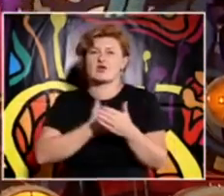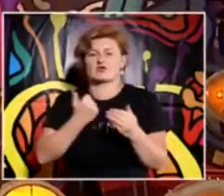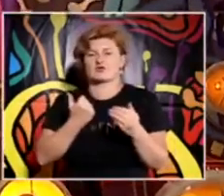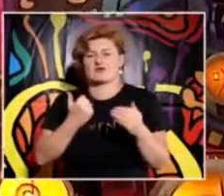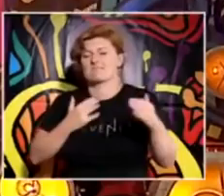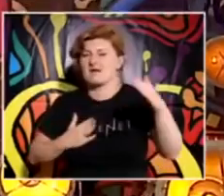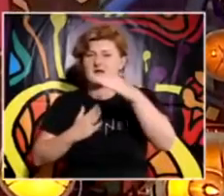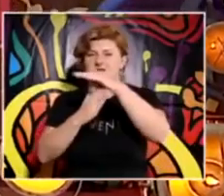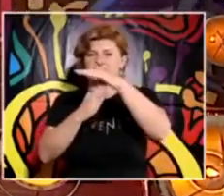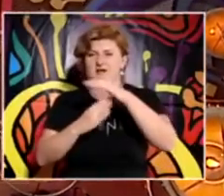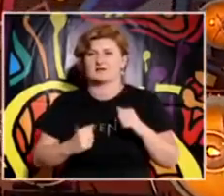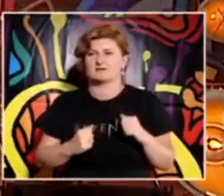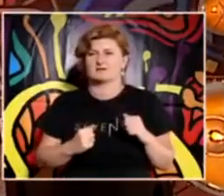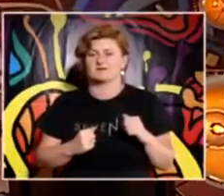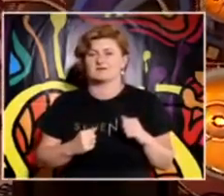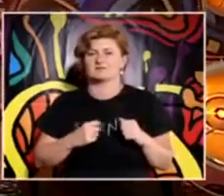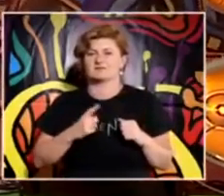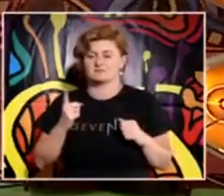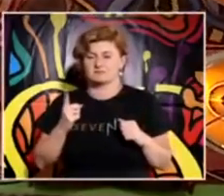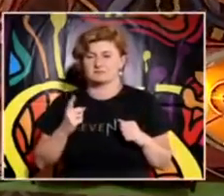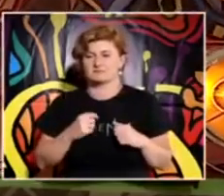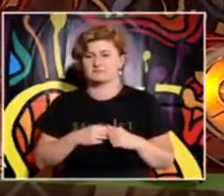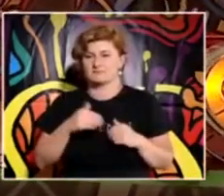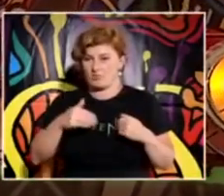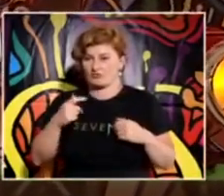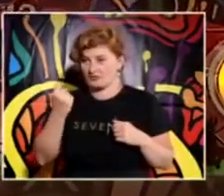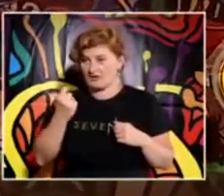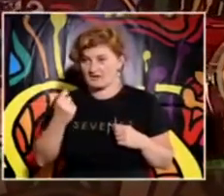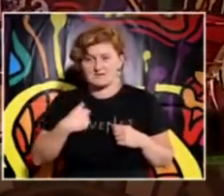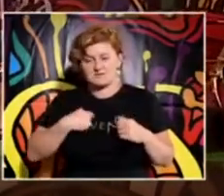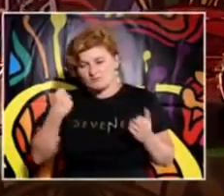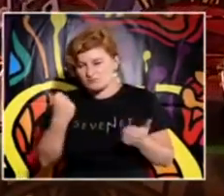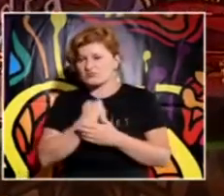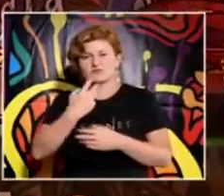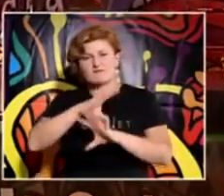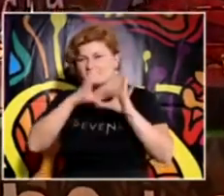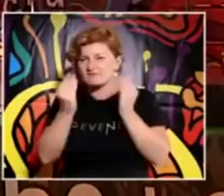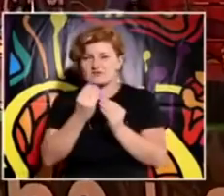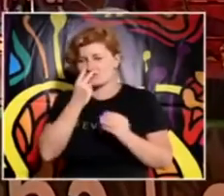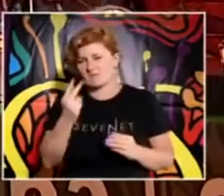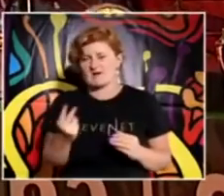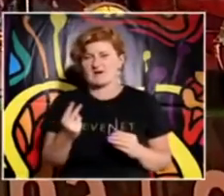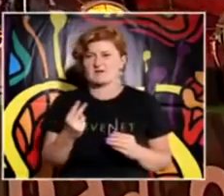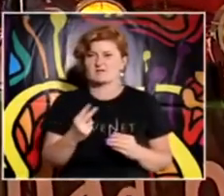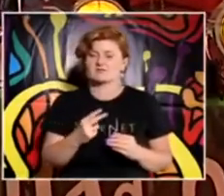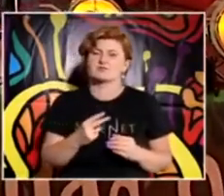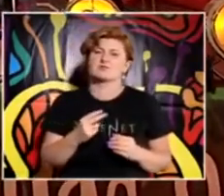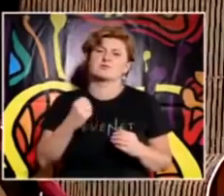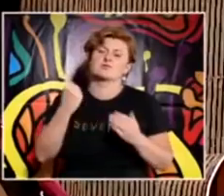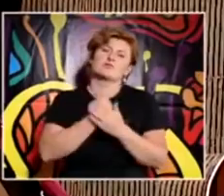że Bober, możesz jechać, pomyślałam, nie mogę tego zmarnować, muszę zobaczyć wszystko. I muszę się przyznać do tego,